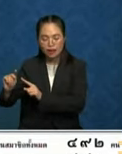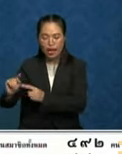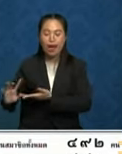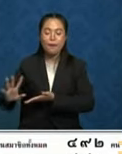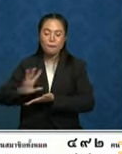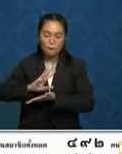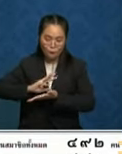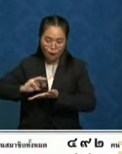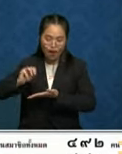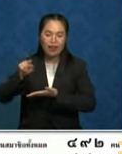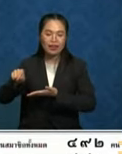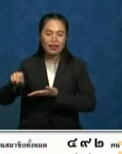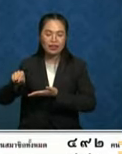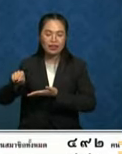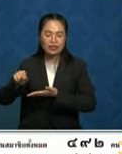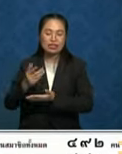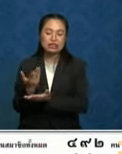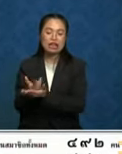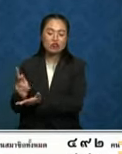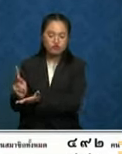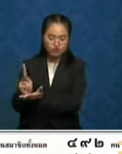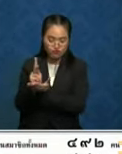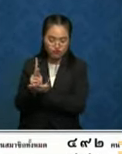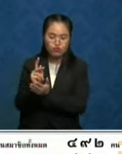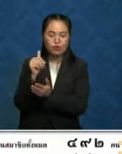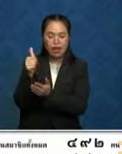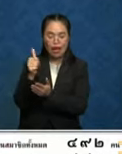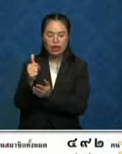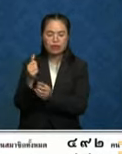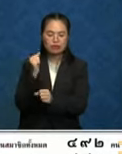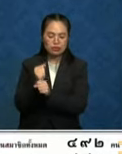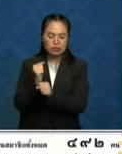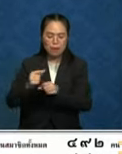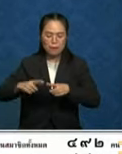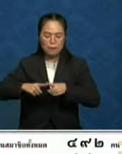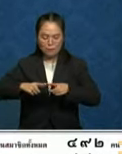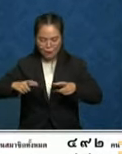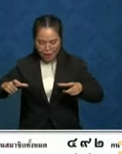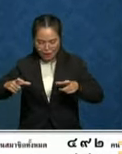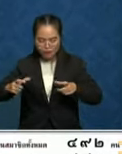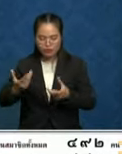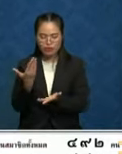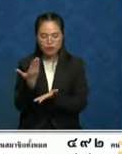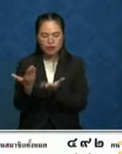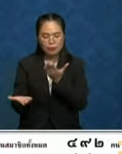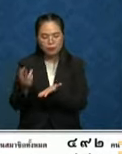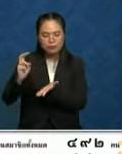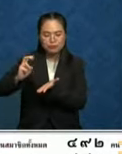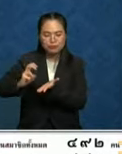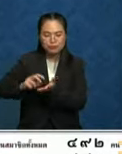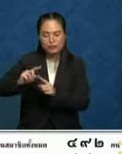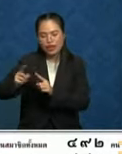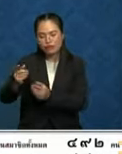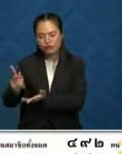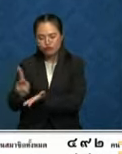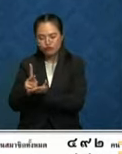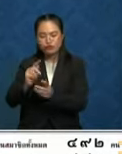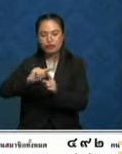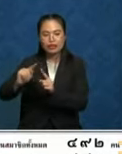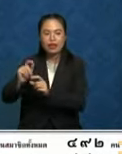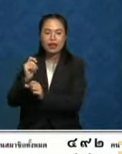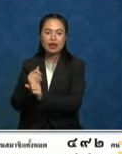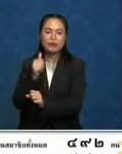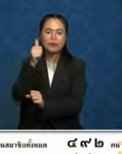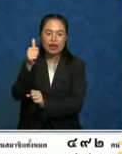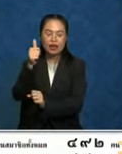มหาวิทยาลัยสามารถกู้ยืมเงินออกพันธบัตรหรือออกตราสารใดๆเพื่อการลงทุนได้อันนี้ก็เป็น